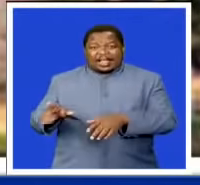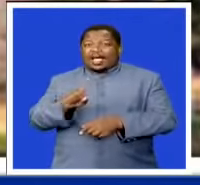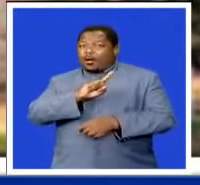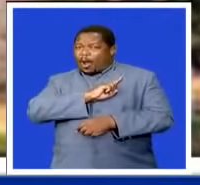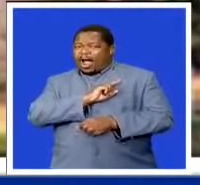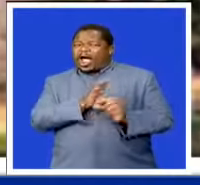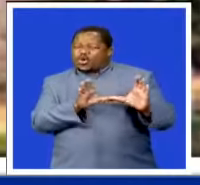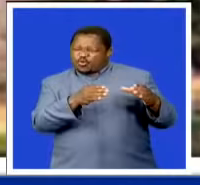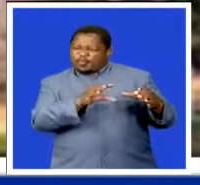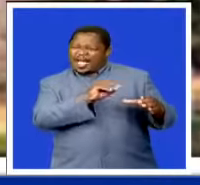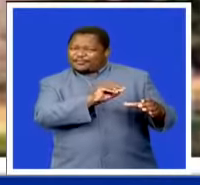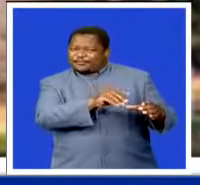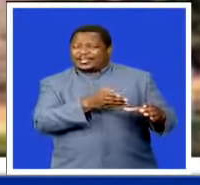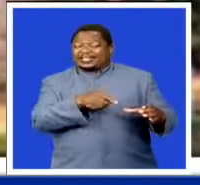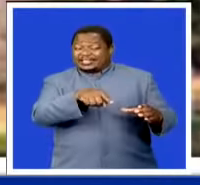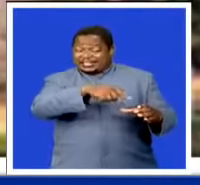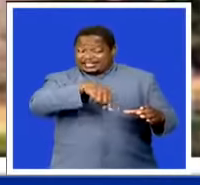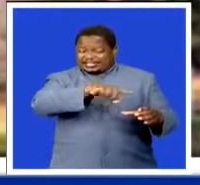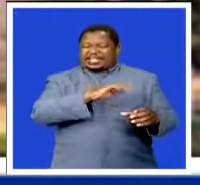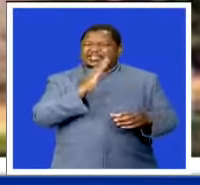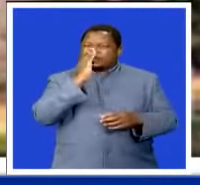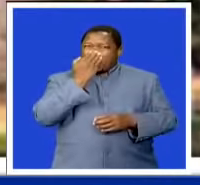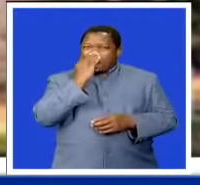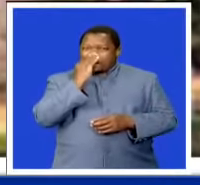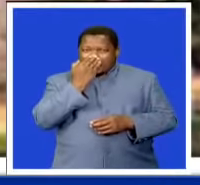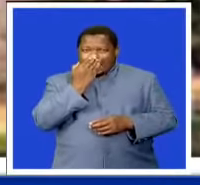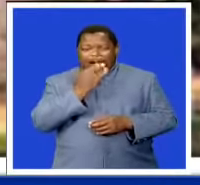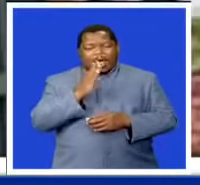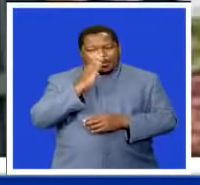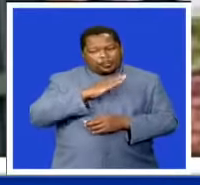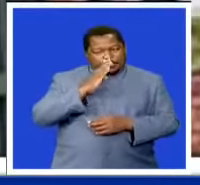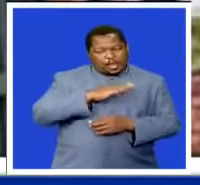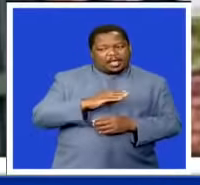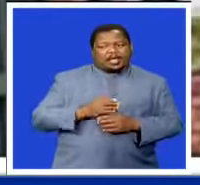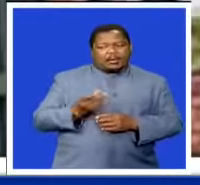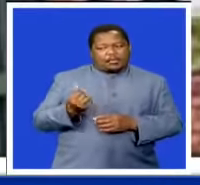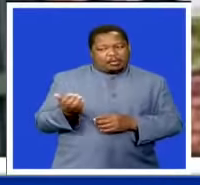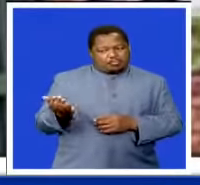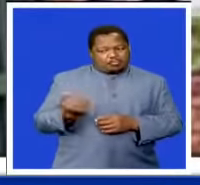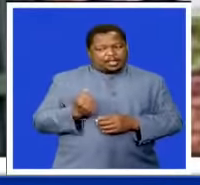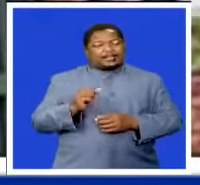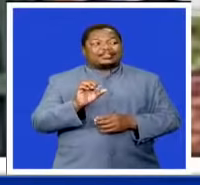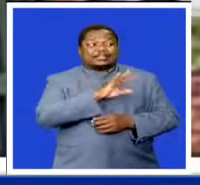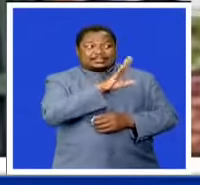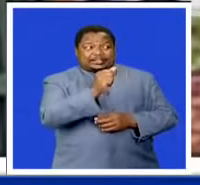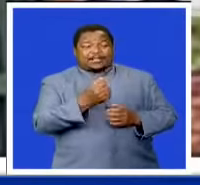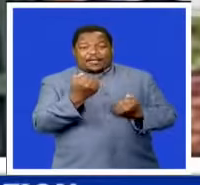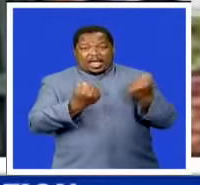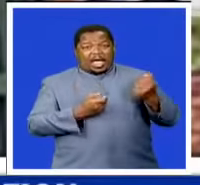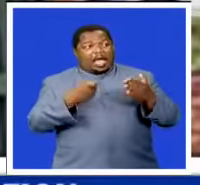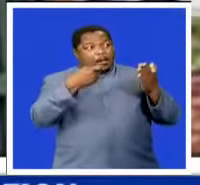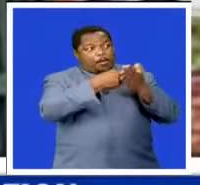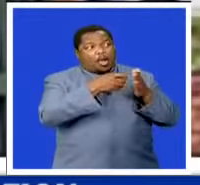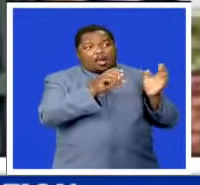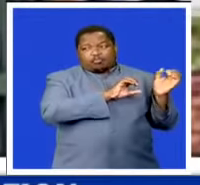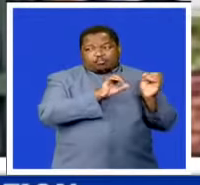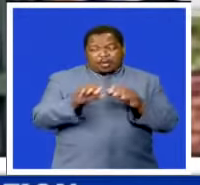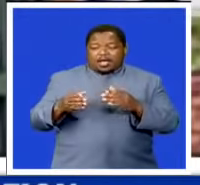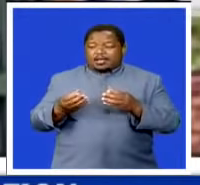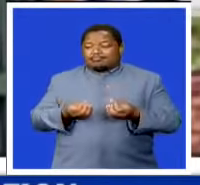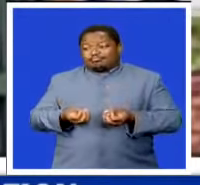tinkampani letithengisa timoto eveni leningizimu Africa. Umbuso uthi lokhu kudlange kakhulu nyalo